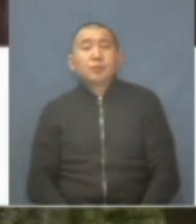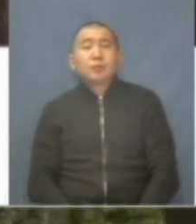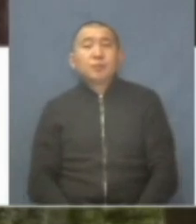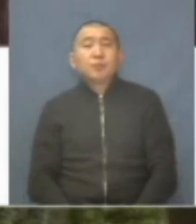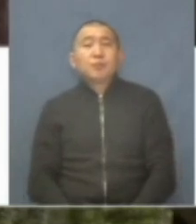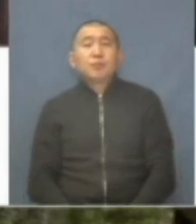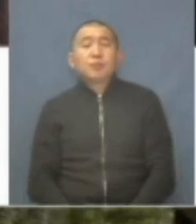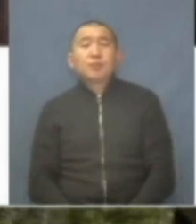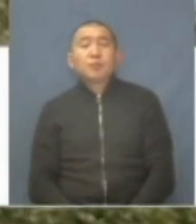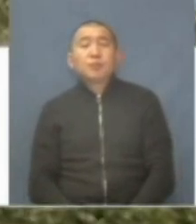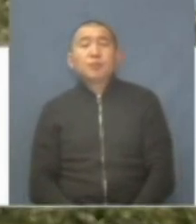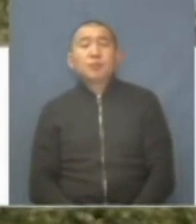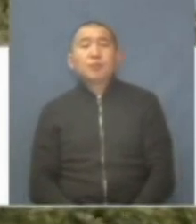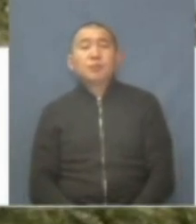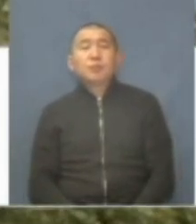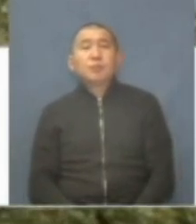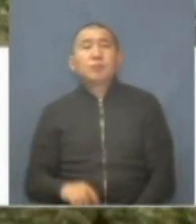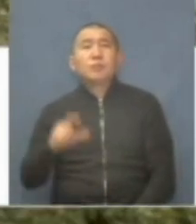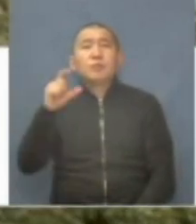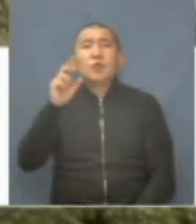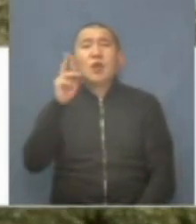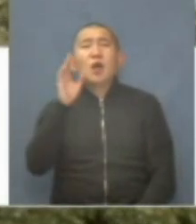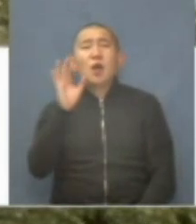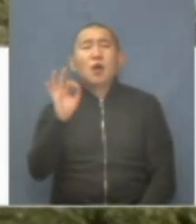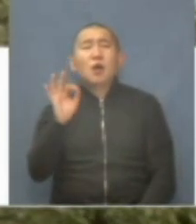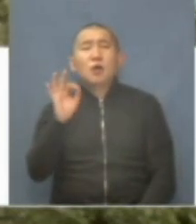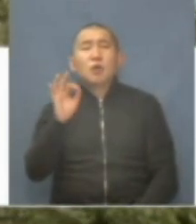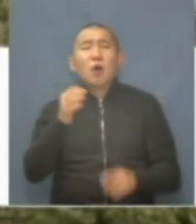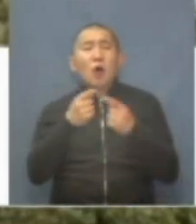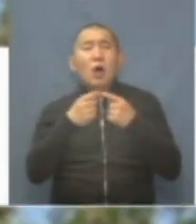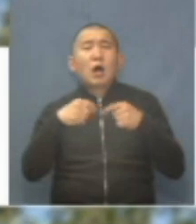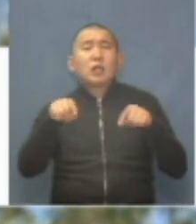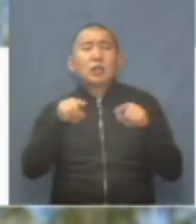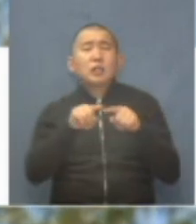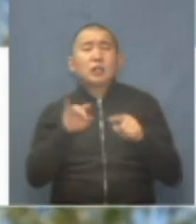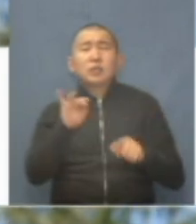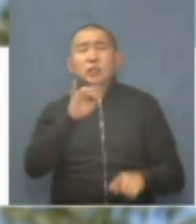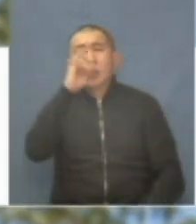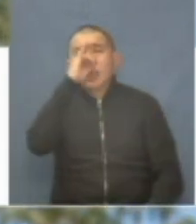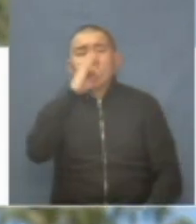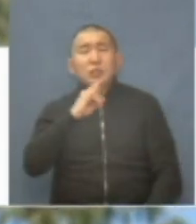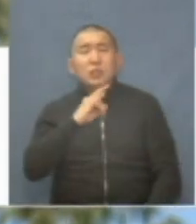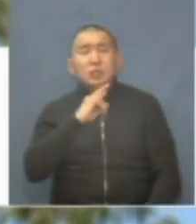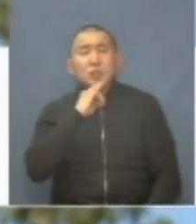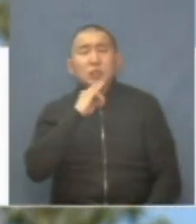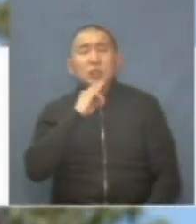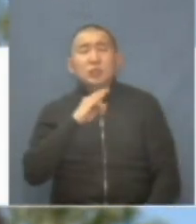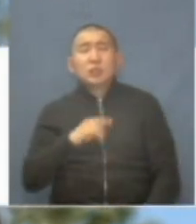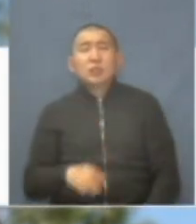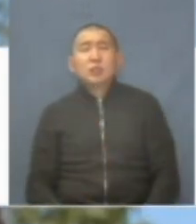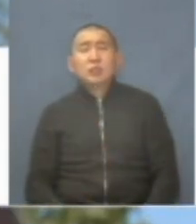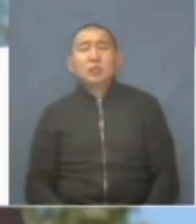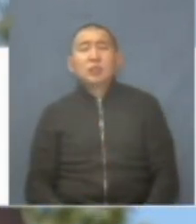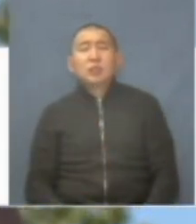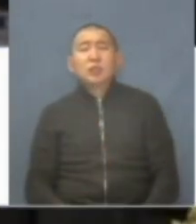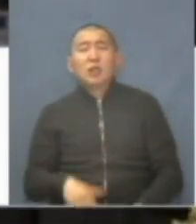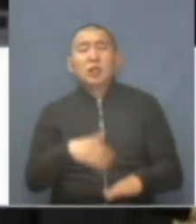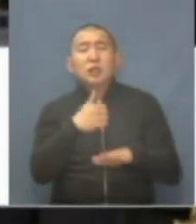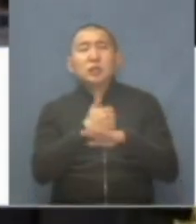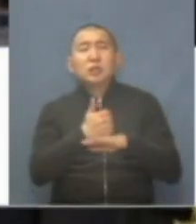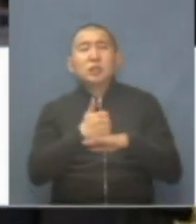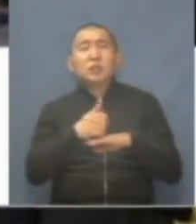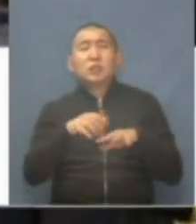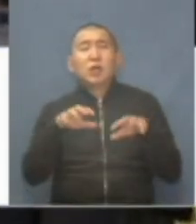Шара қоғамның экологиялық даму орталығы бірлестігінің ұйымдастыруымен және Қазақстан қайта өндірушілер қауымдастығының басқарма төрағасы